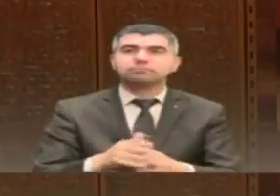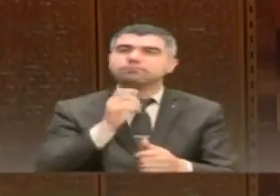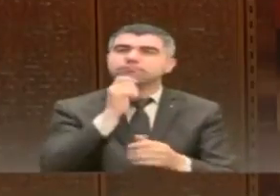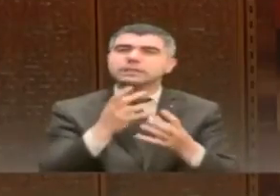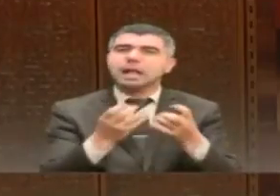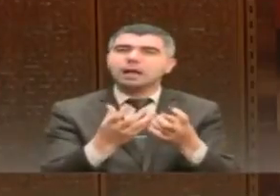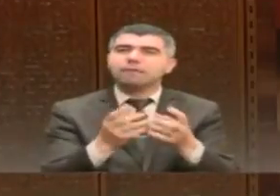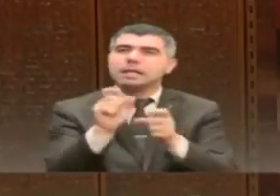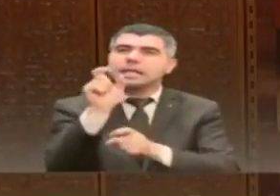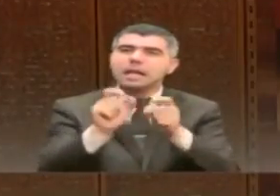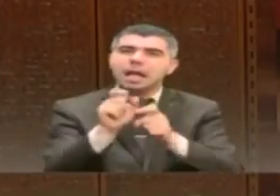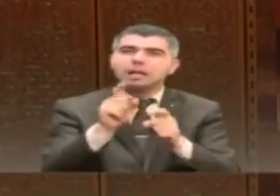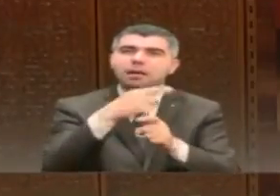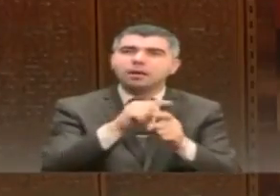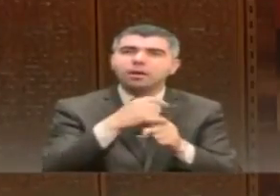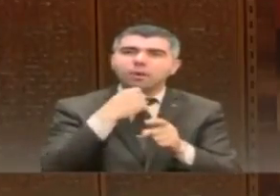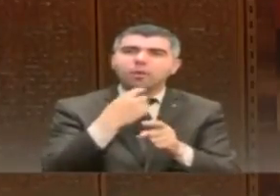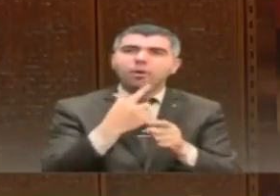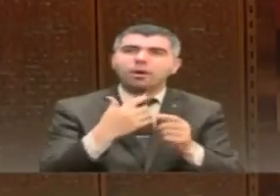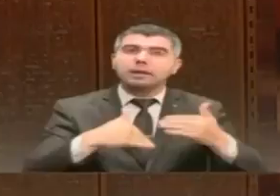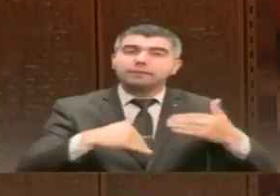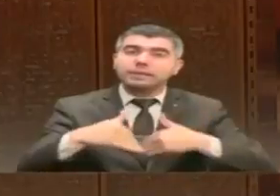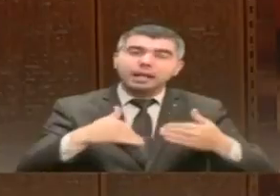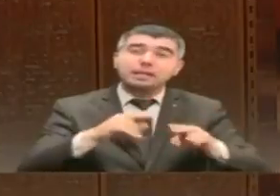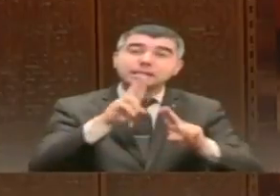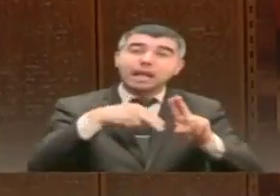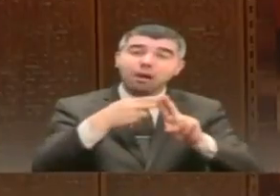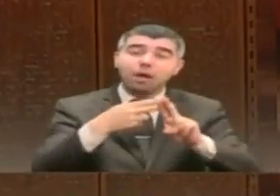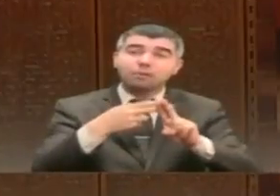بعض الطرق يعني محددة، أعتذر لا أستطيع الإجابة لأن